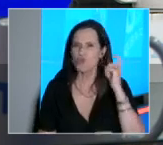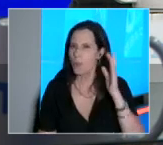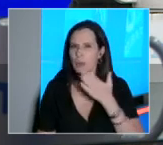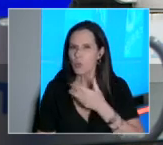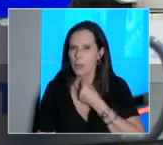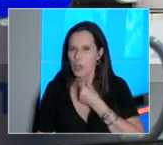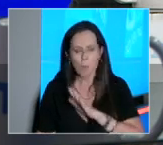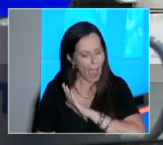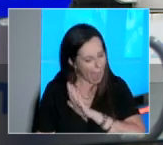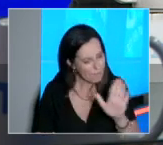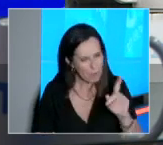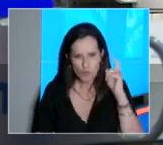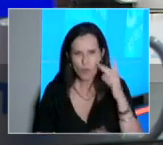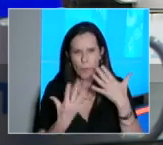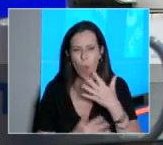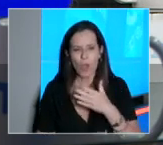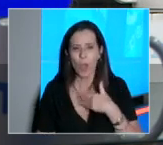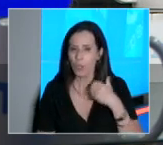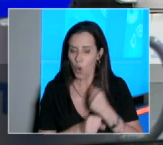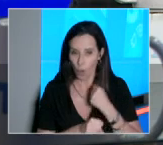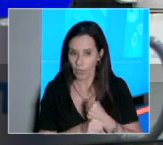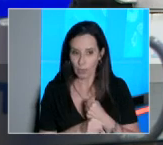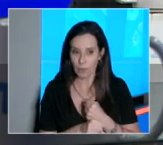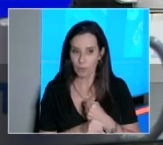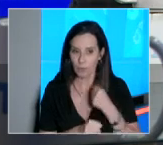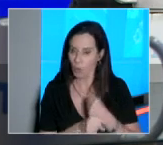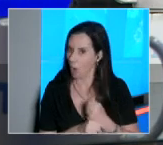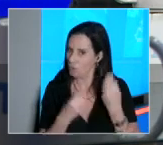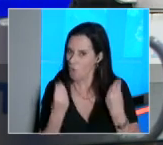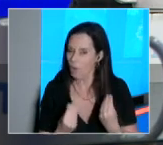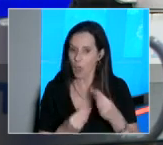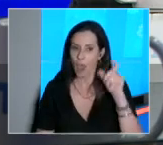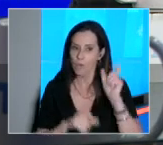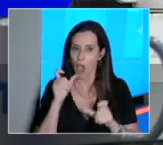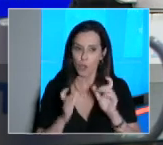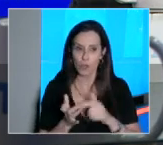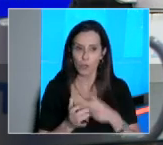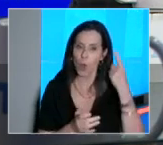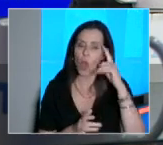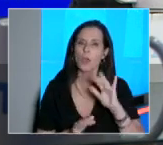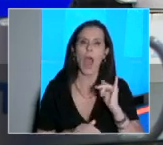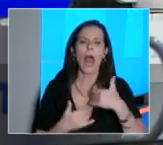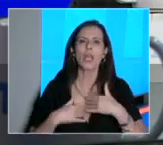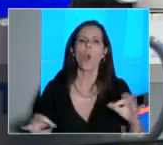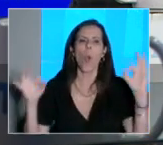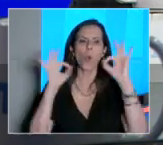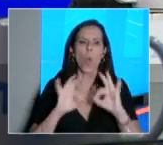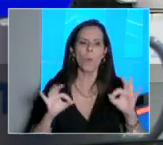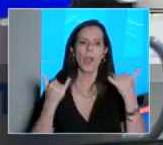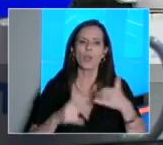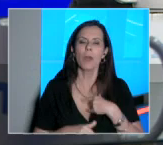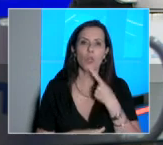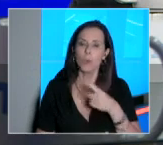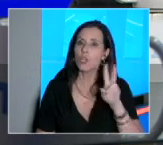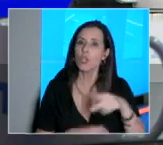יהודי אתיופיה. אף פעם לא שמע. אני עובד בעבודה מכובדת, ואנשים מסביב לא יודעים עלינו כלום. היום אני